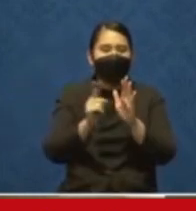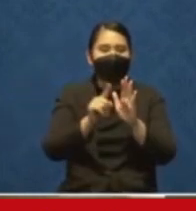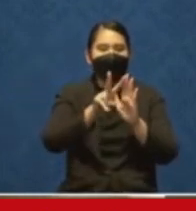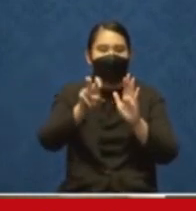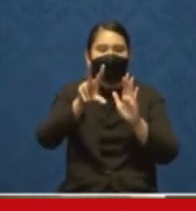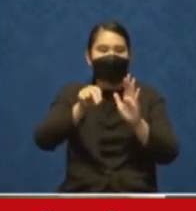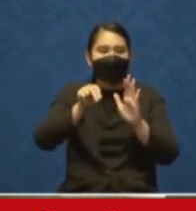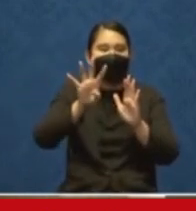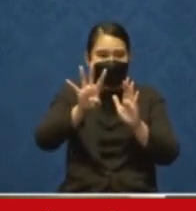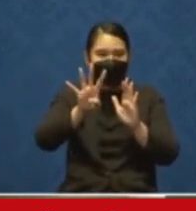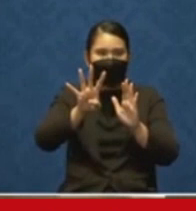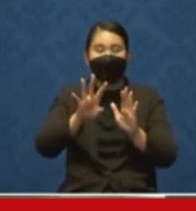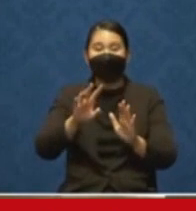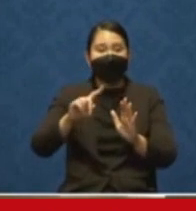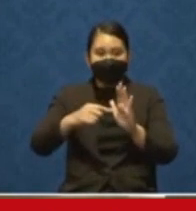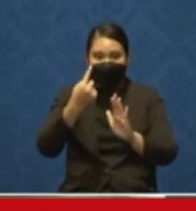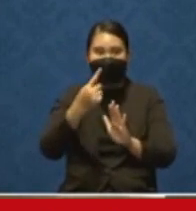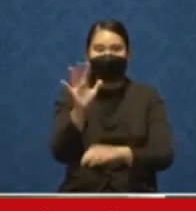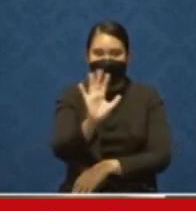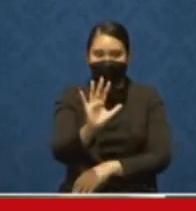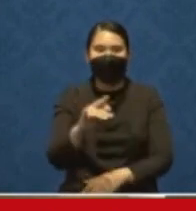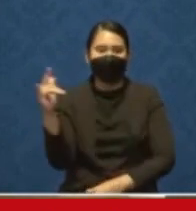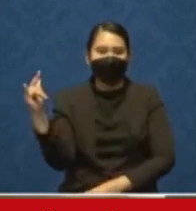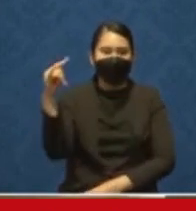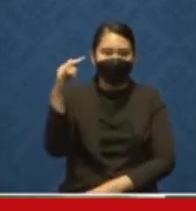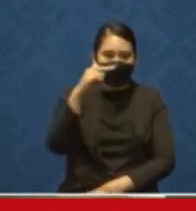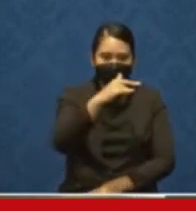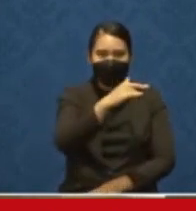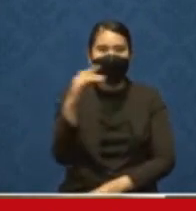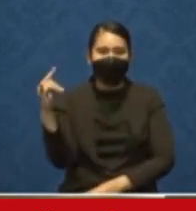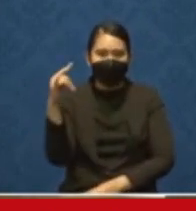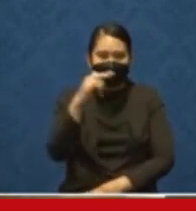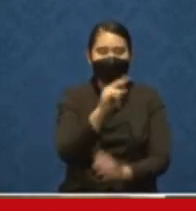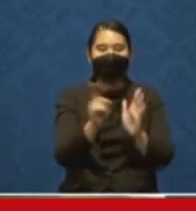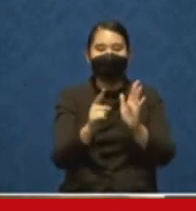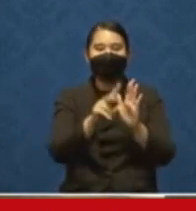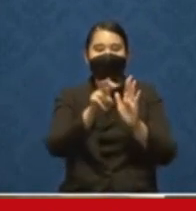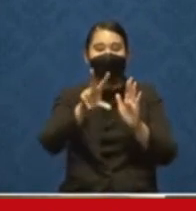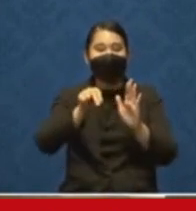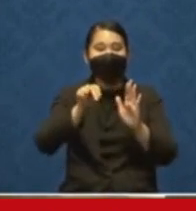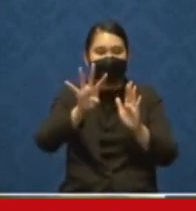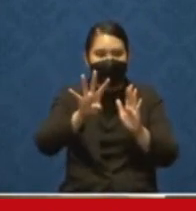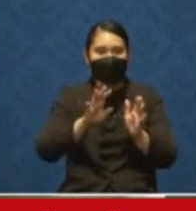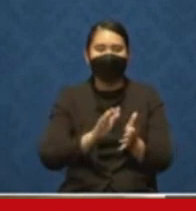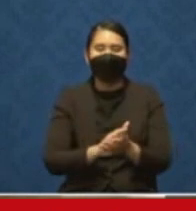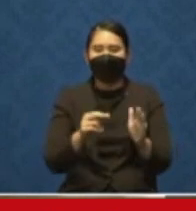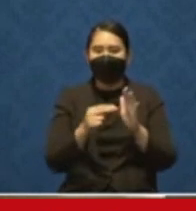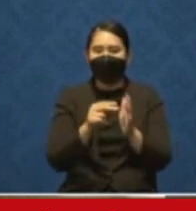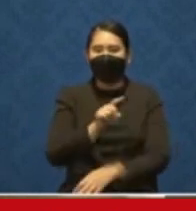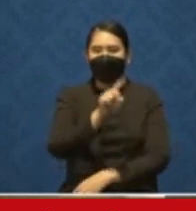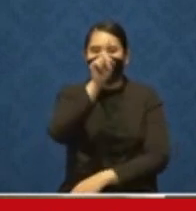ตั้งเครื่องบินรบพม่านี่ได้ล่างล้ำหน้าน้ำเข้ามานี่ 234ครั้ง